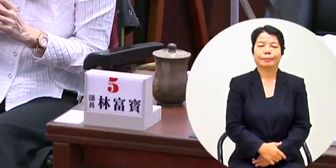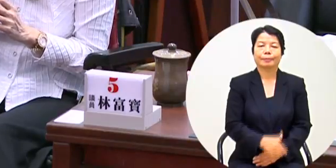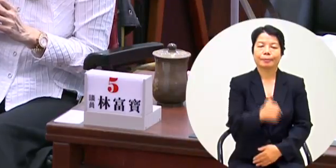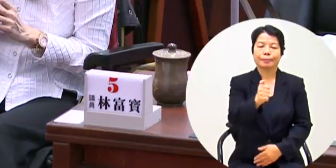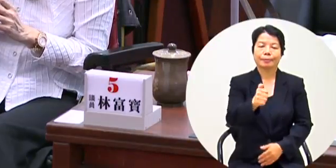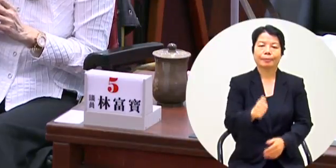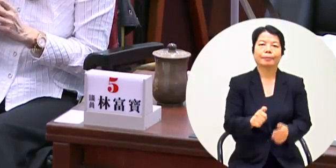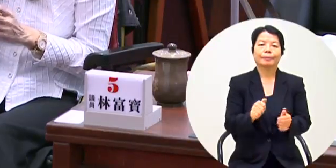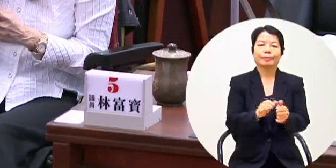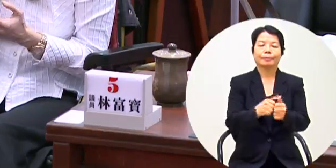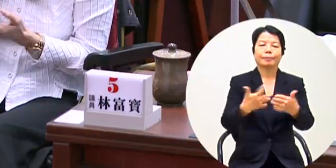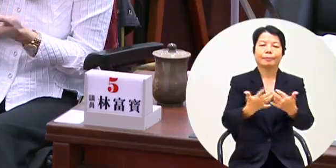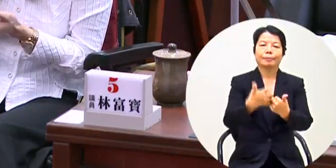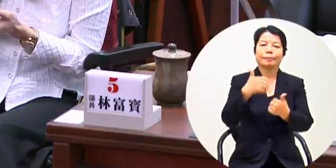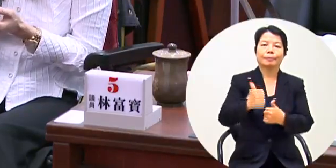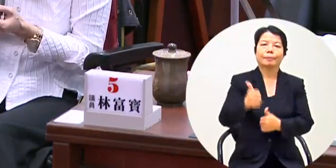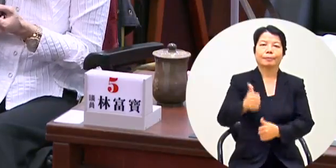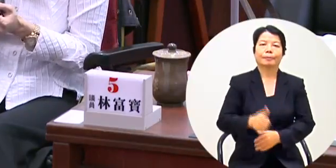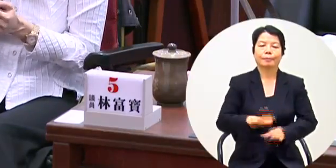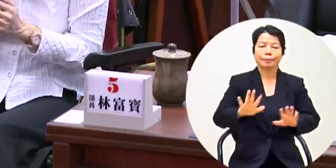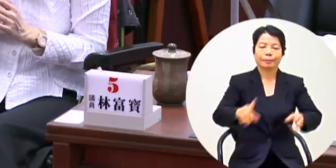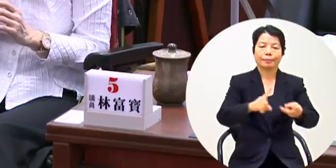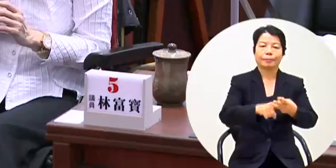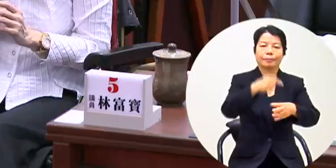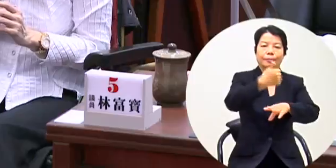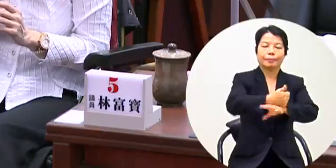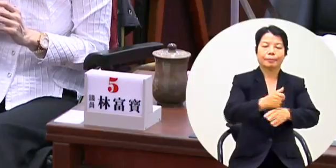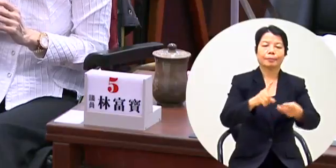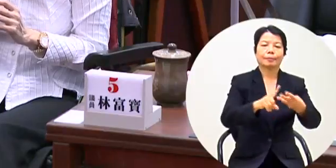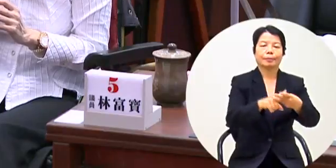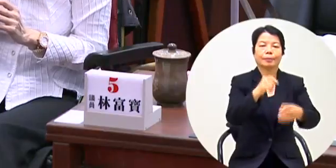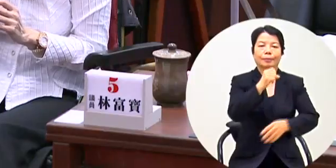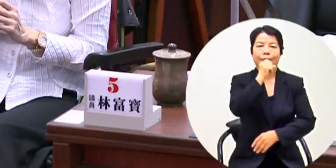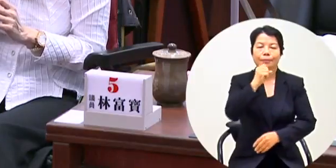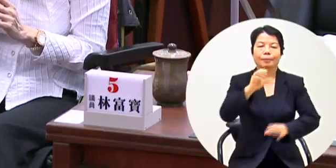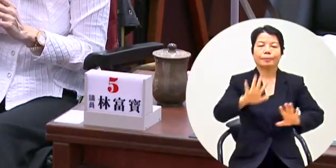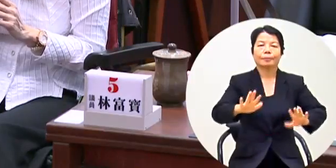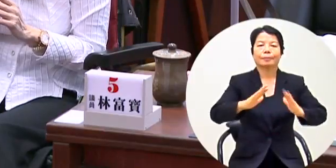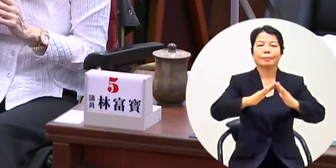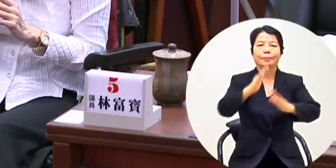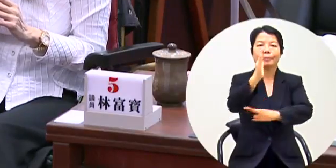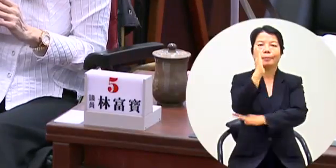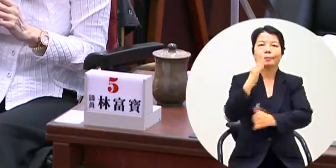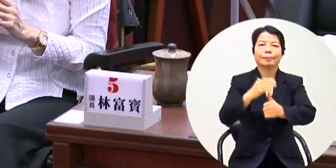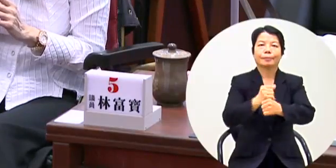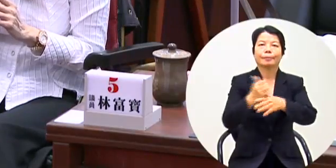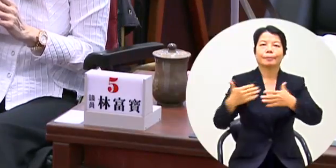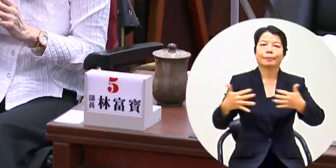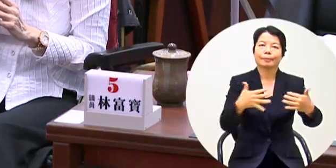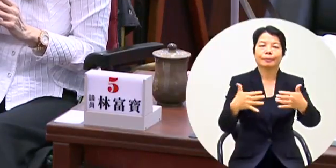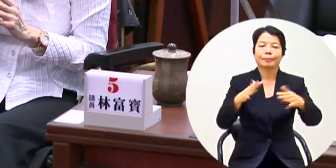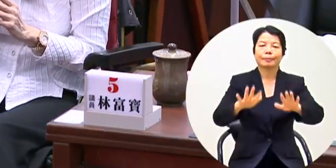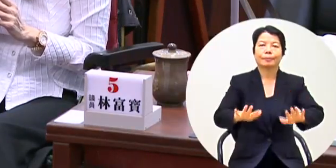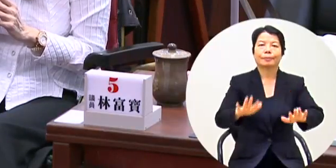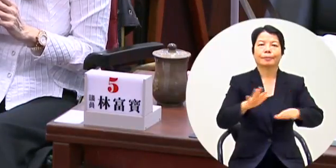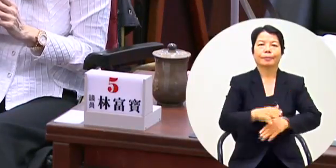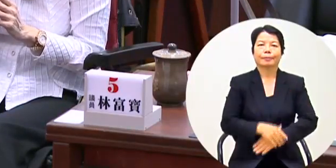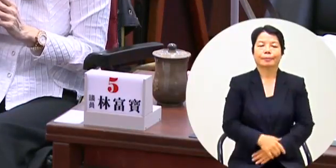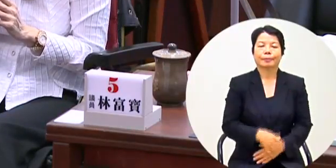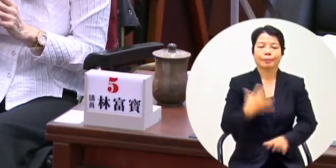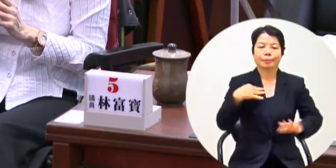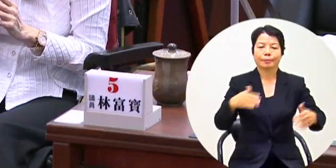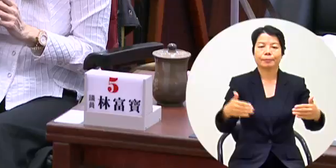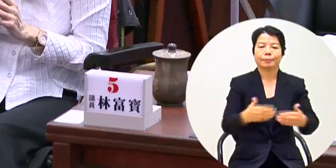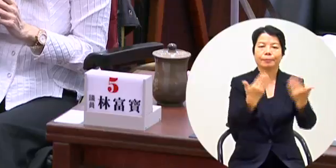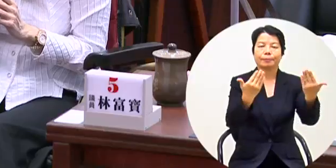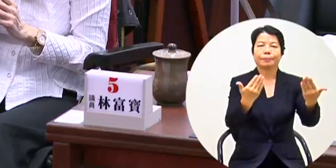做主席主持这个市政总执行。那我今天是车祸以来第一天来到